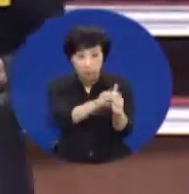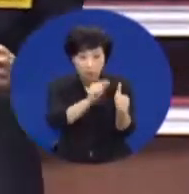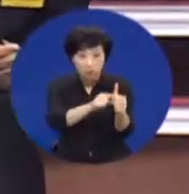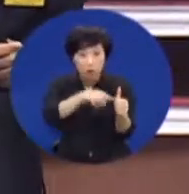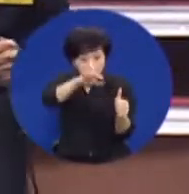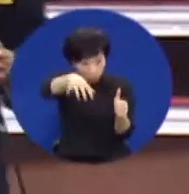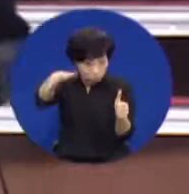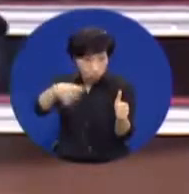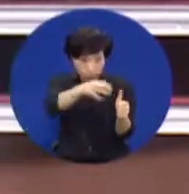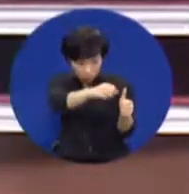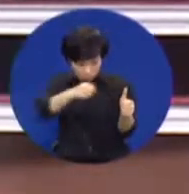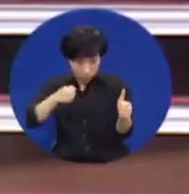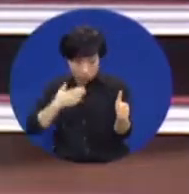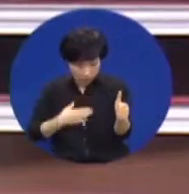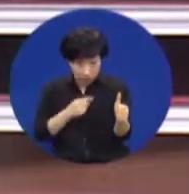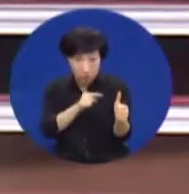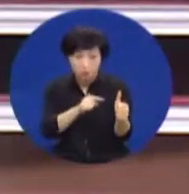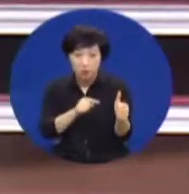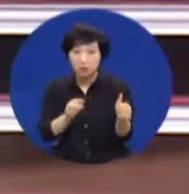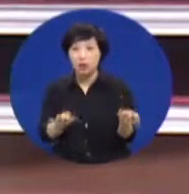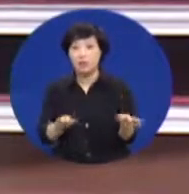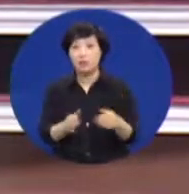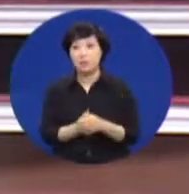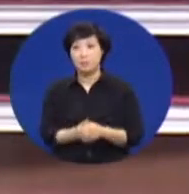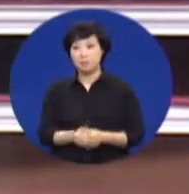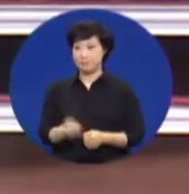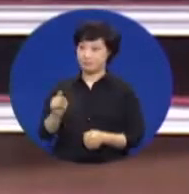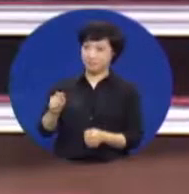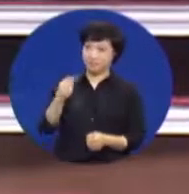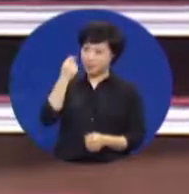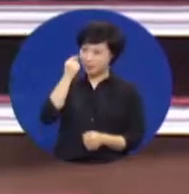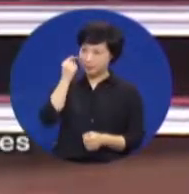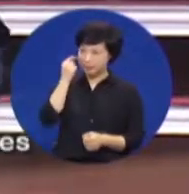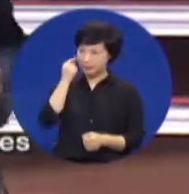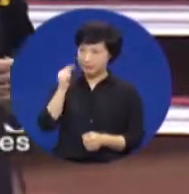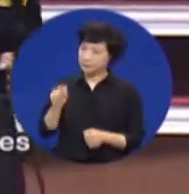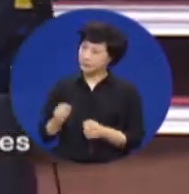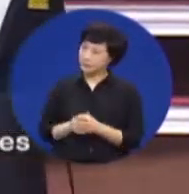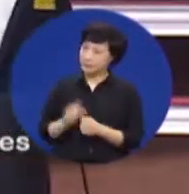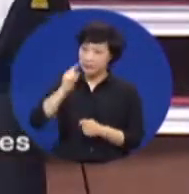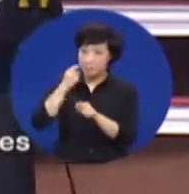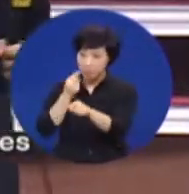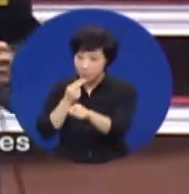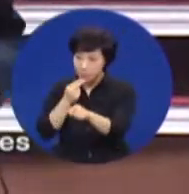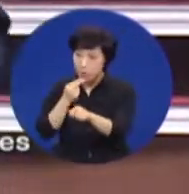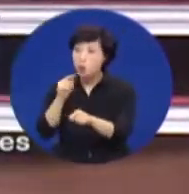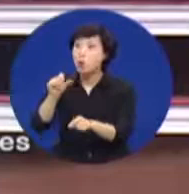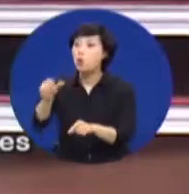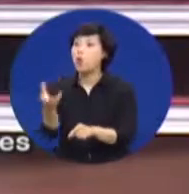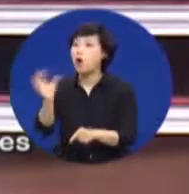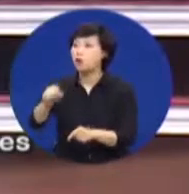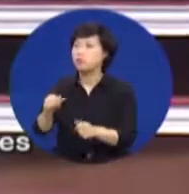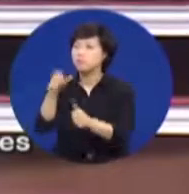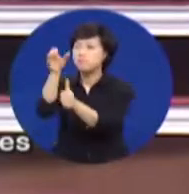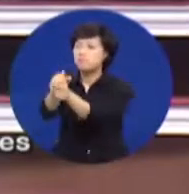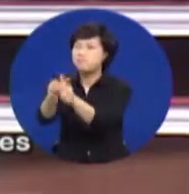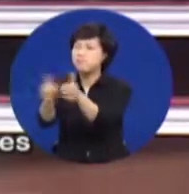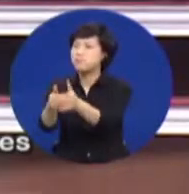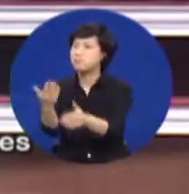보이면 너희 세금 5억 내놔. 이렇게 이제 세리가 정하는